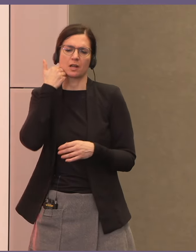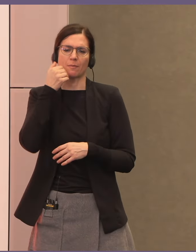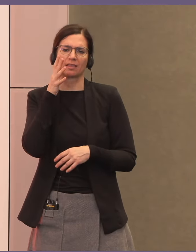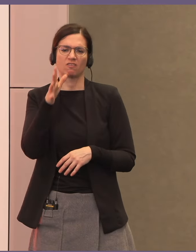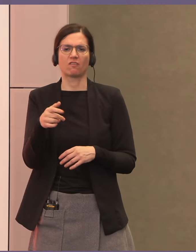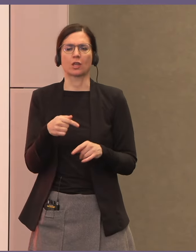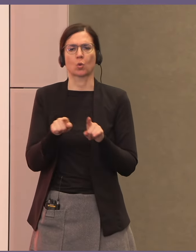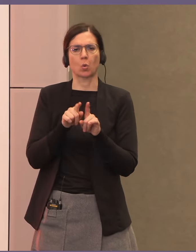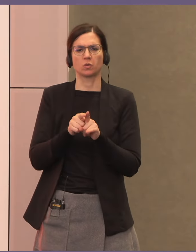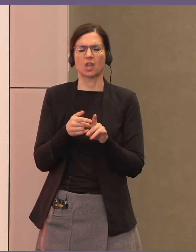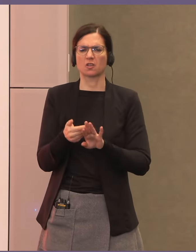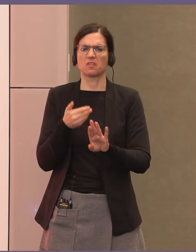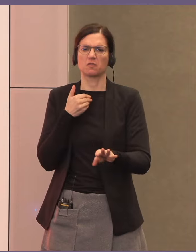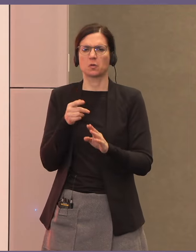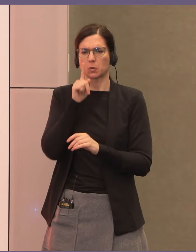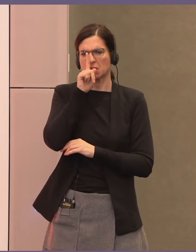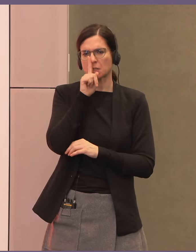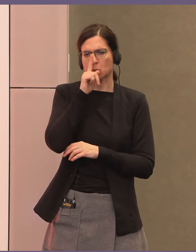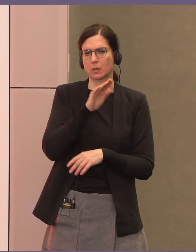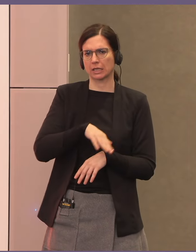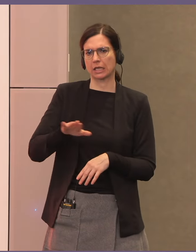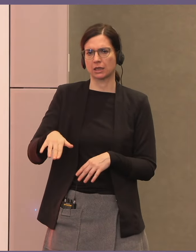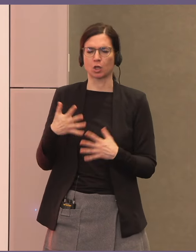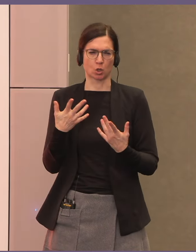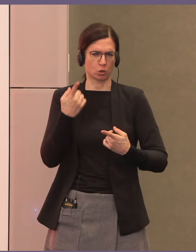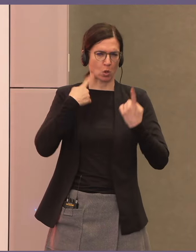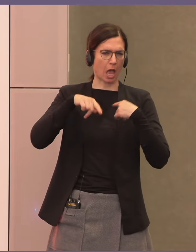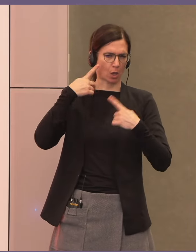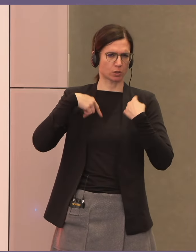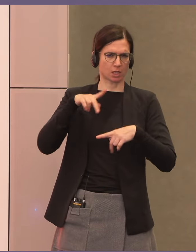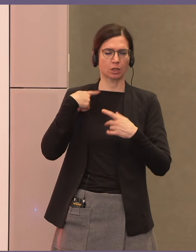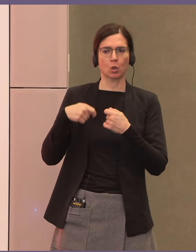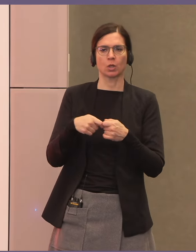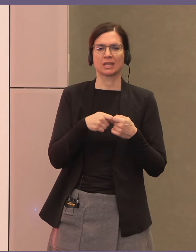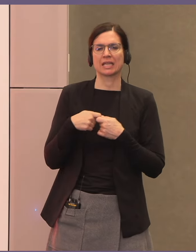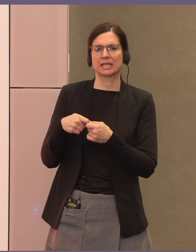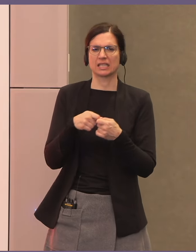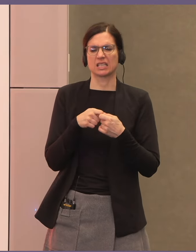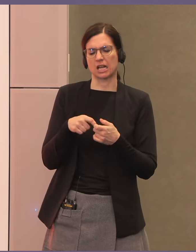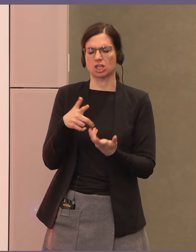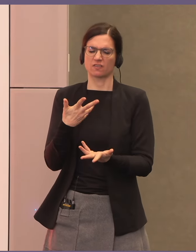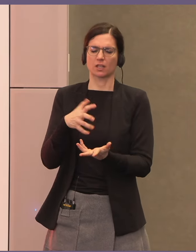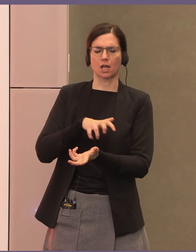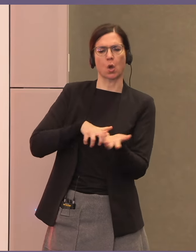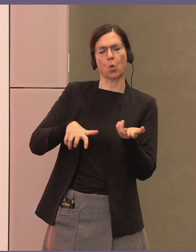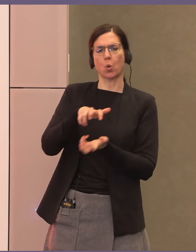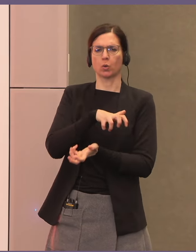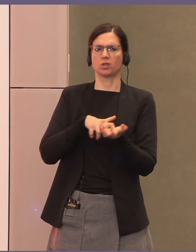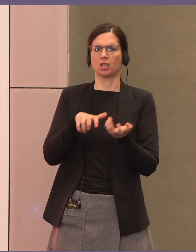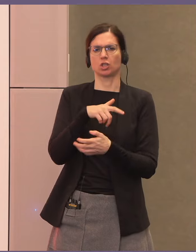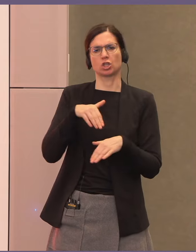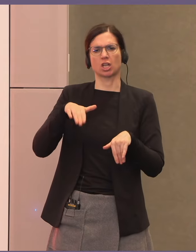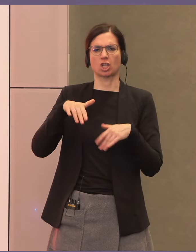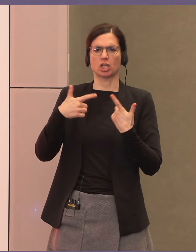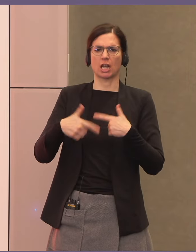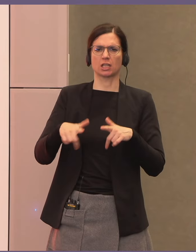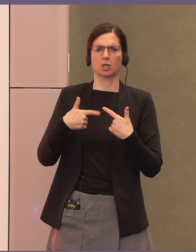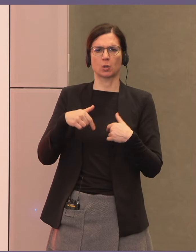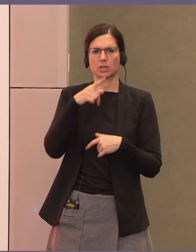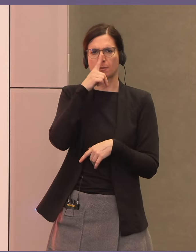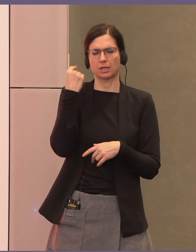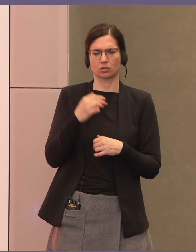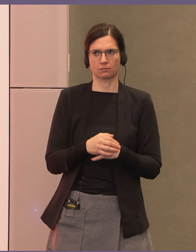Frühsexualisierung von Kindern und wird die Gesellschaft letztendlich in ein chaotisches Bündel geschlechtsloser Menschen